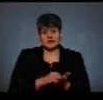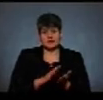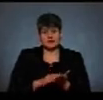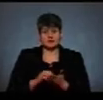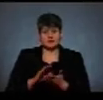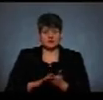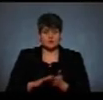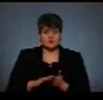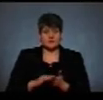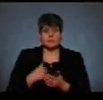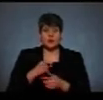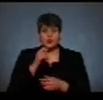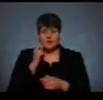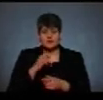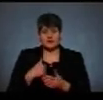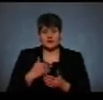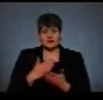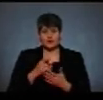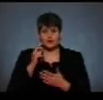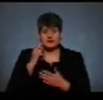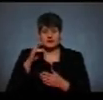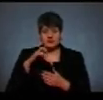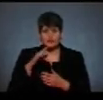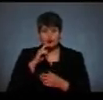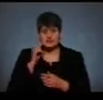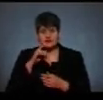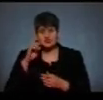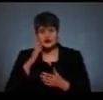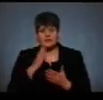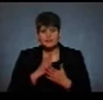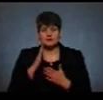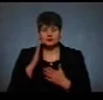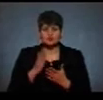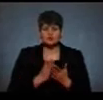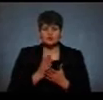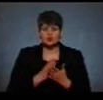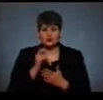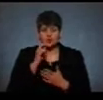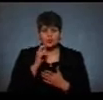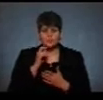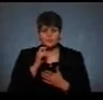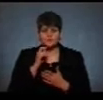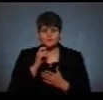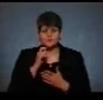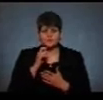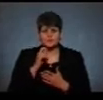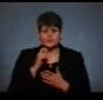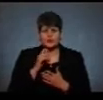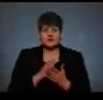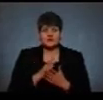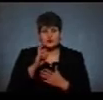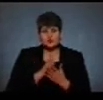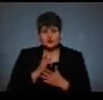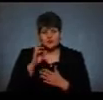записувався. Ми українці, ми є українська держава, і в українській державі повинна служити українська служба,